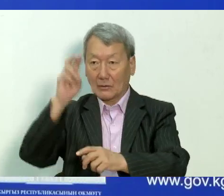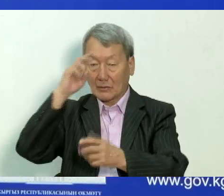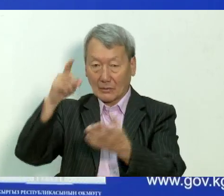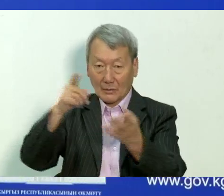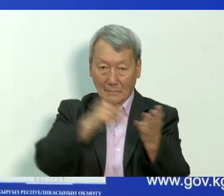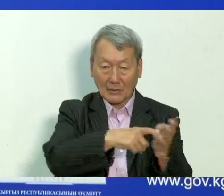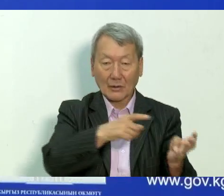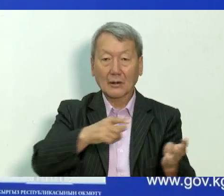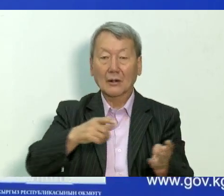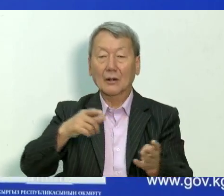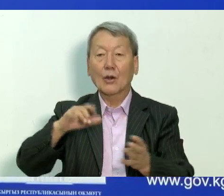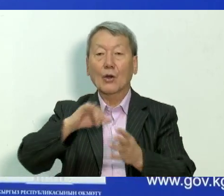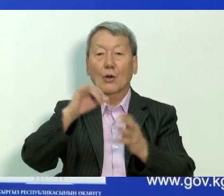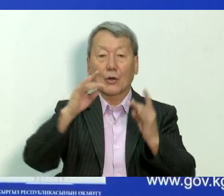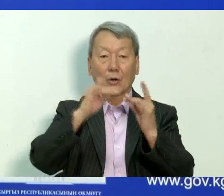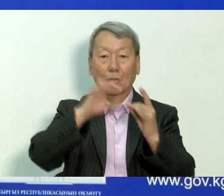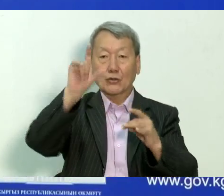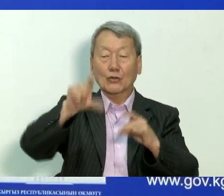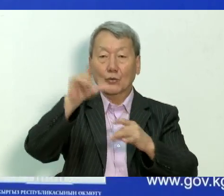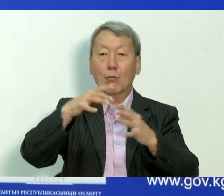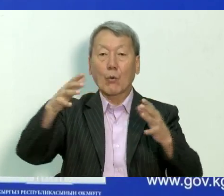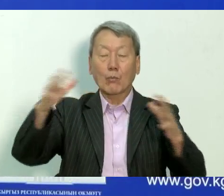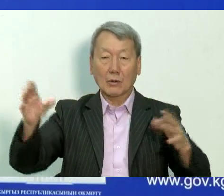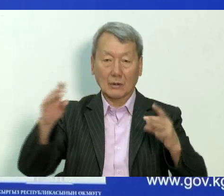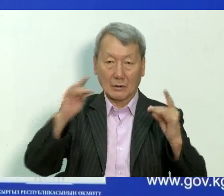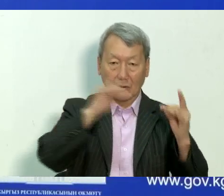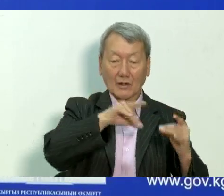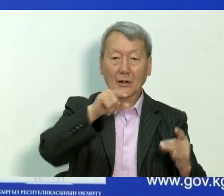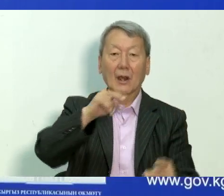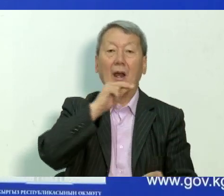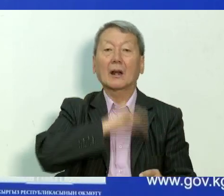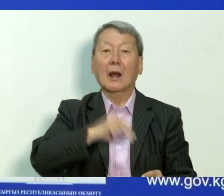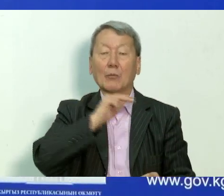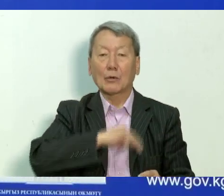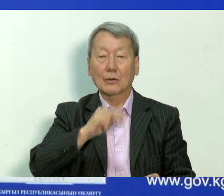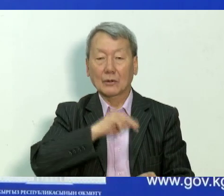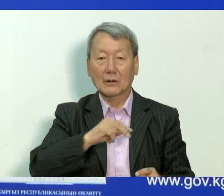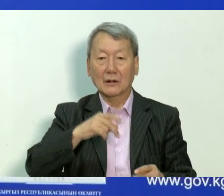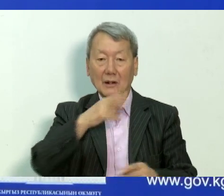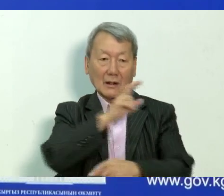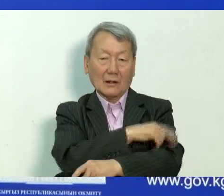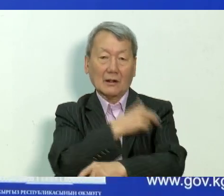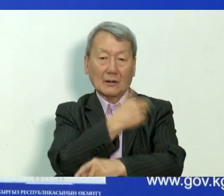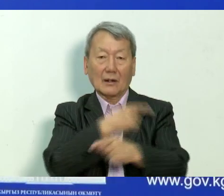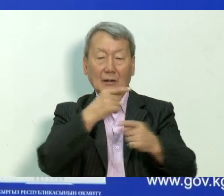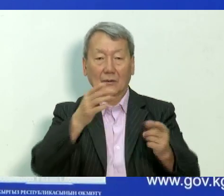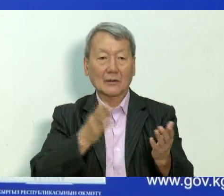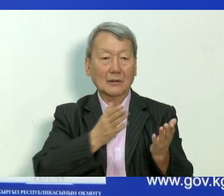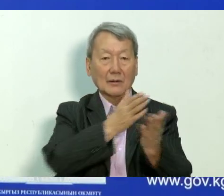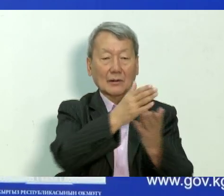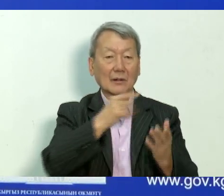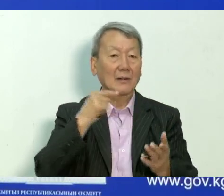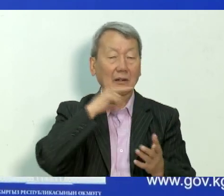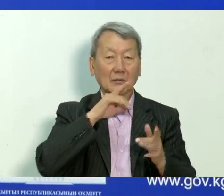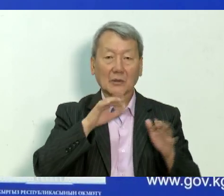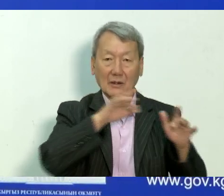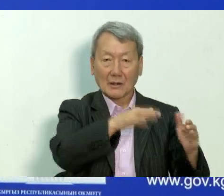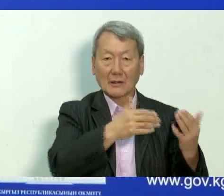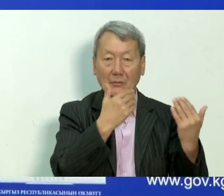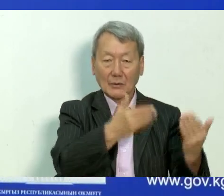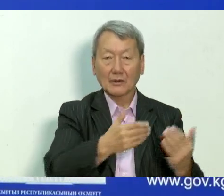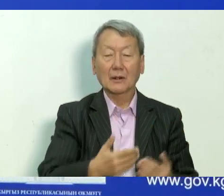учреждений к увеличению числа заболевших, так и работы различных направлений экономической